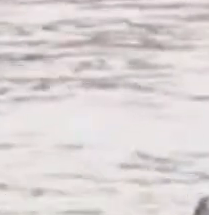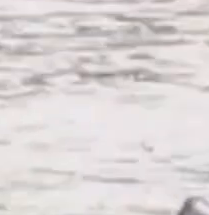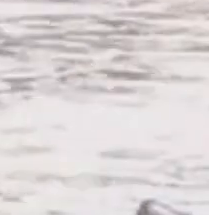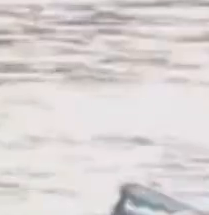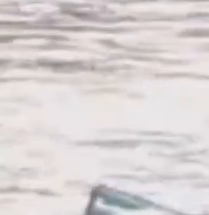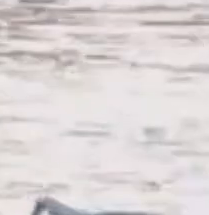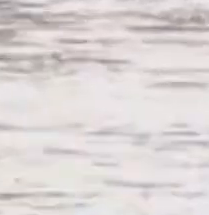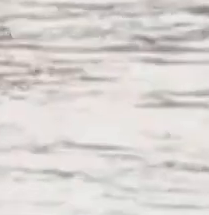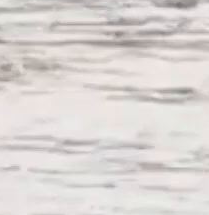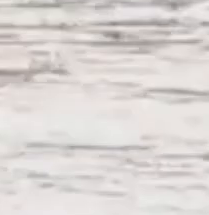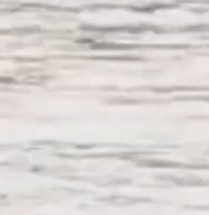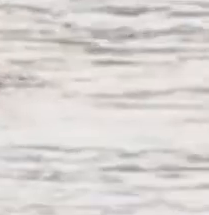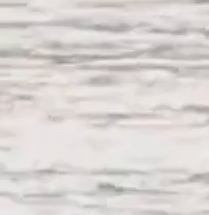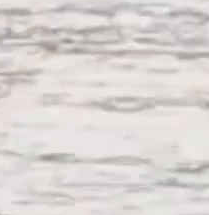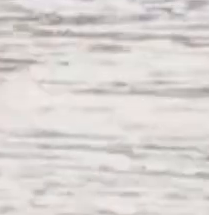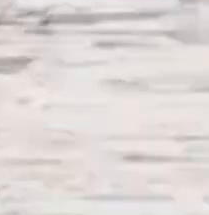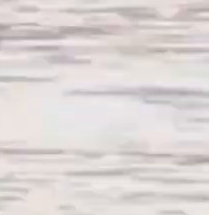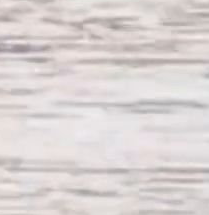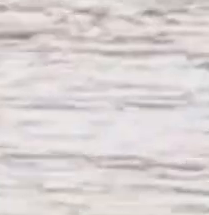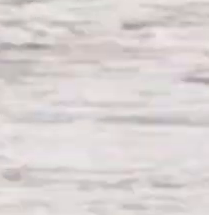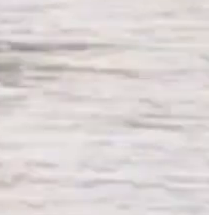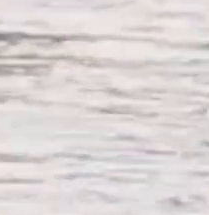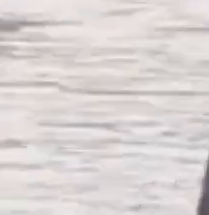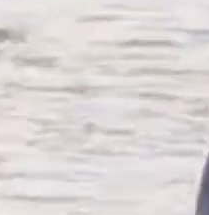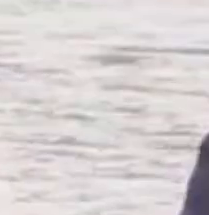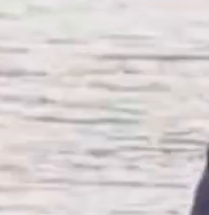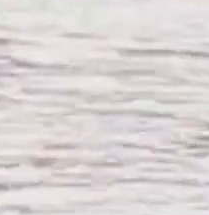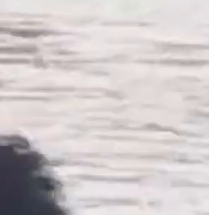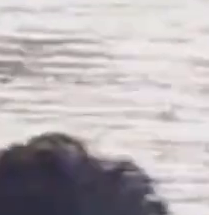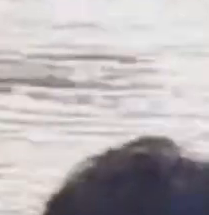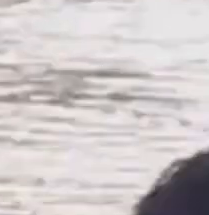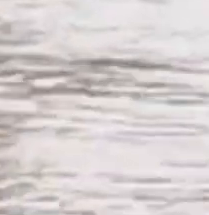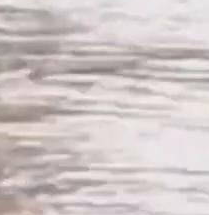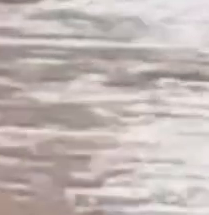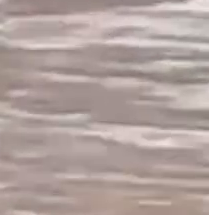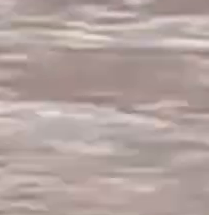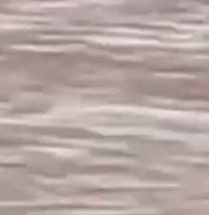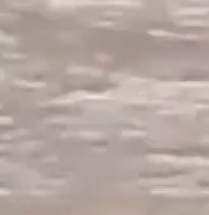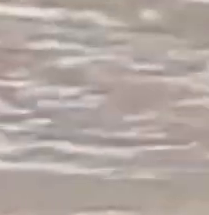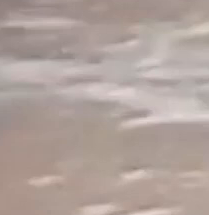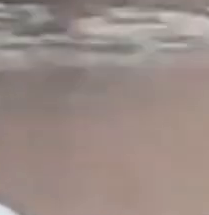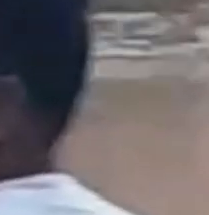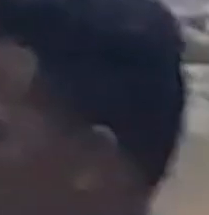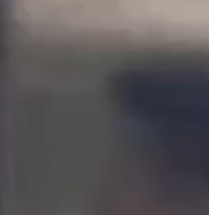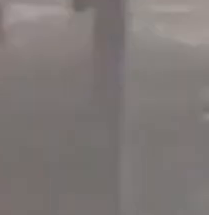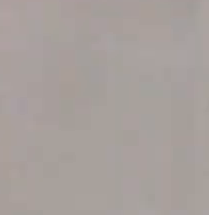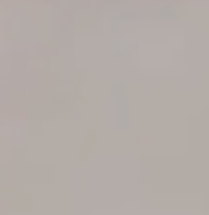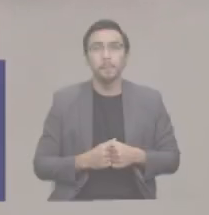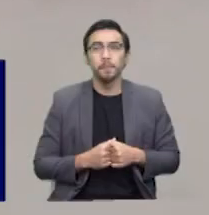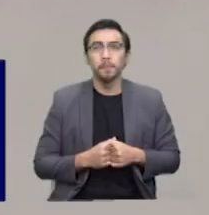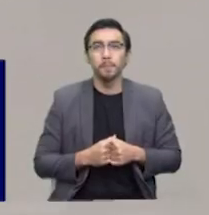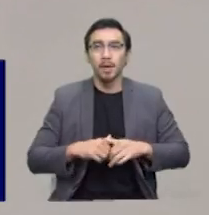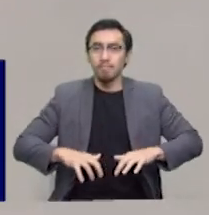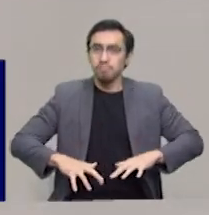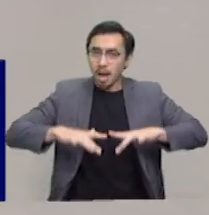Banjir ini terjadi tiba-tiba hingga memutus jembatan penghubung di Desa Nibung Terjun Balairyam, Kabupaten Sukamara. Banjir terjadi usai hujan